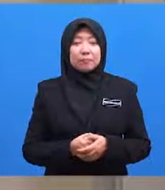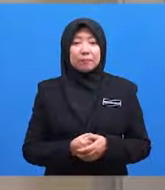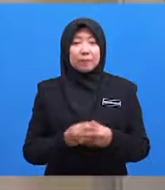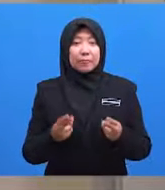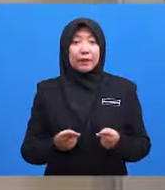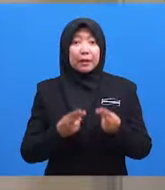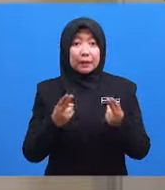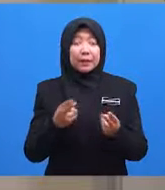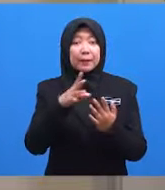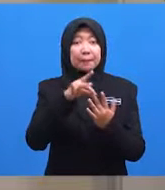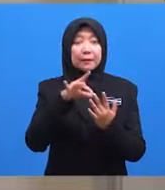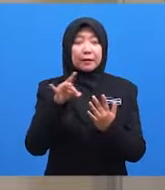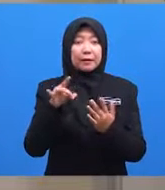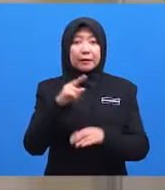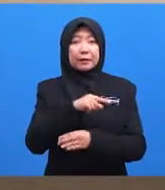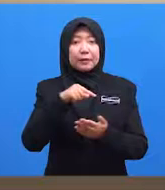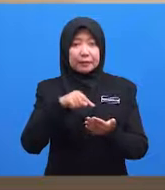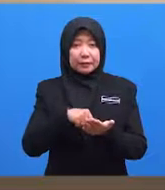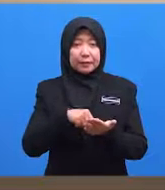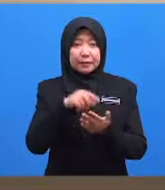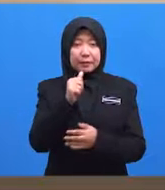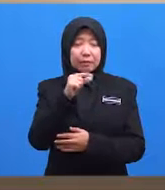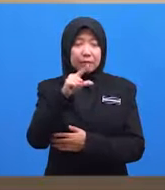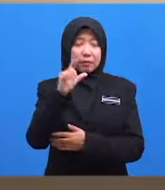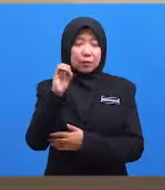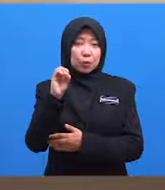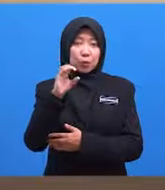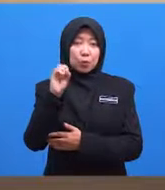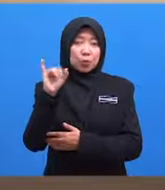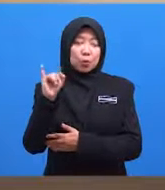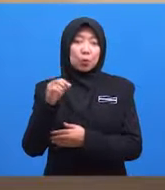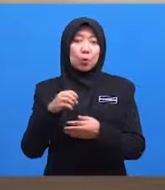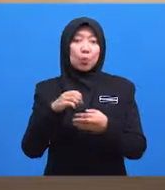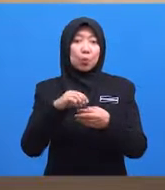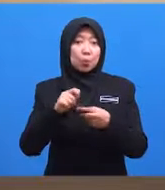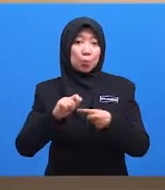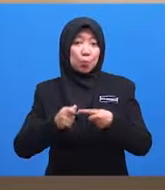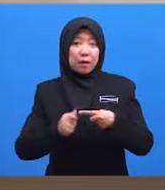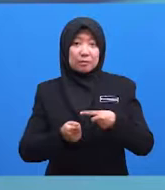Hidangan pilihan hari ini adalah aglio olio udang.